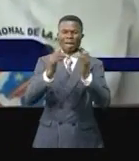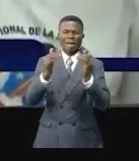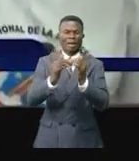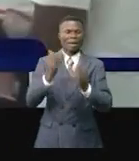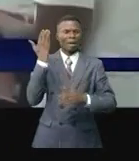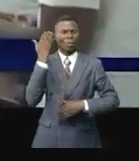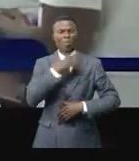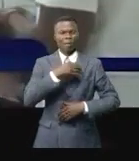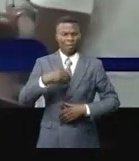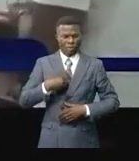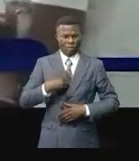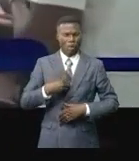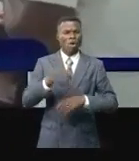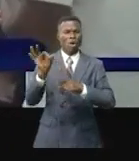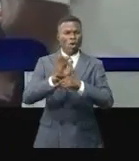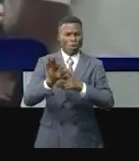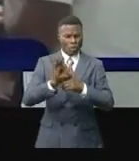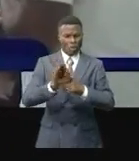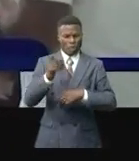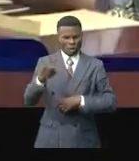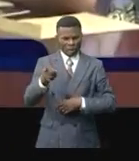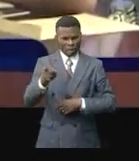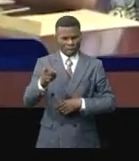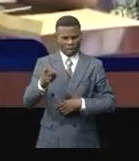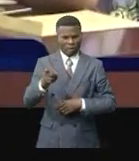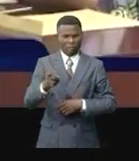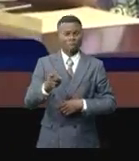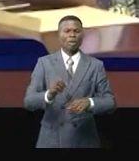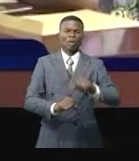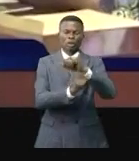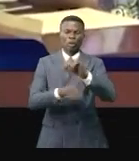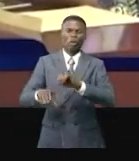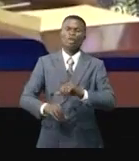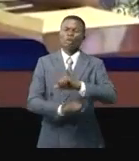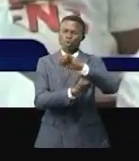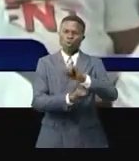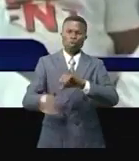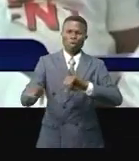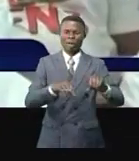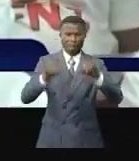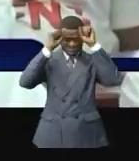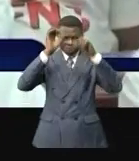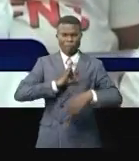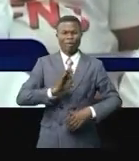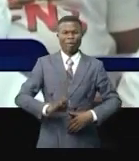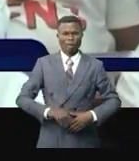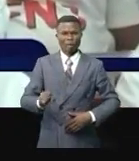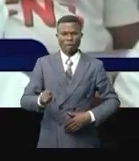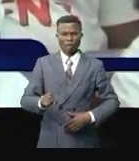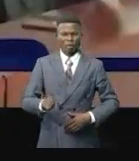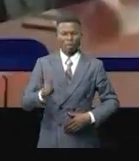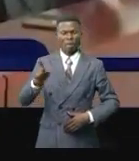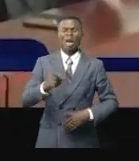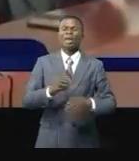des credos pour le Forum national de la jeunesse qui se range derrière les actions du chef de l'État, Félix-Antoine Tshisekedi Tshilombo, qui